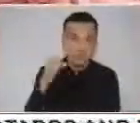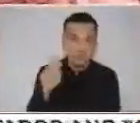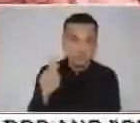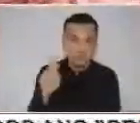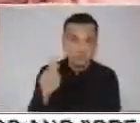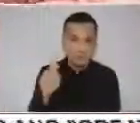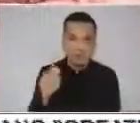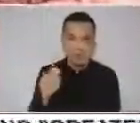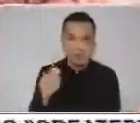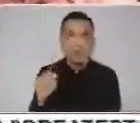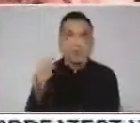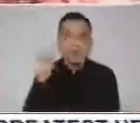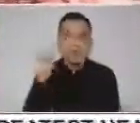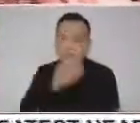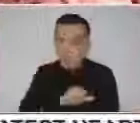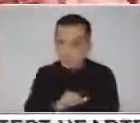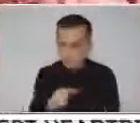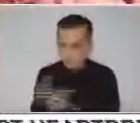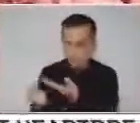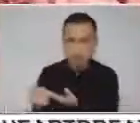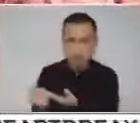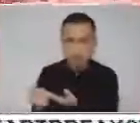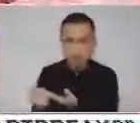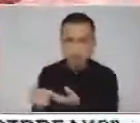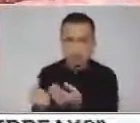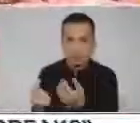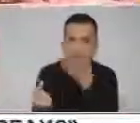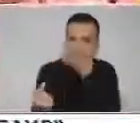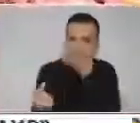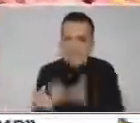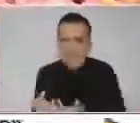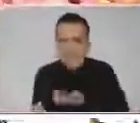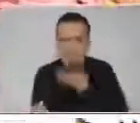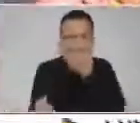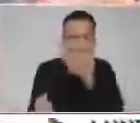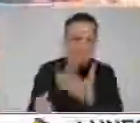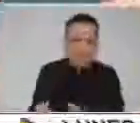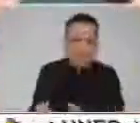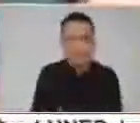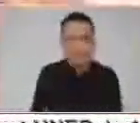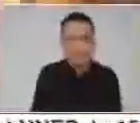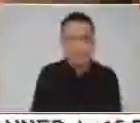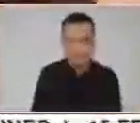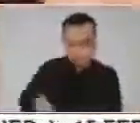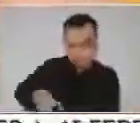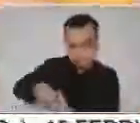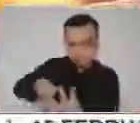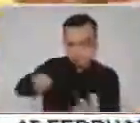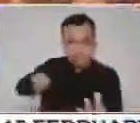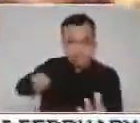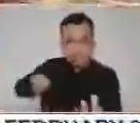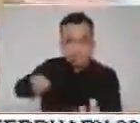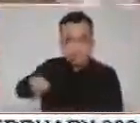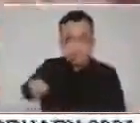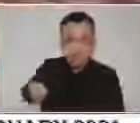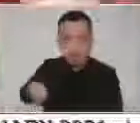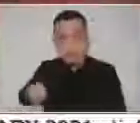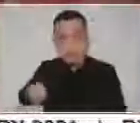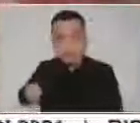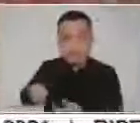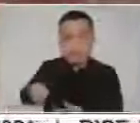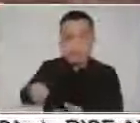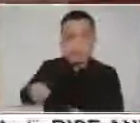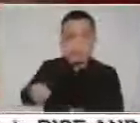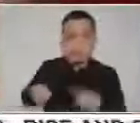mga pamilihan at nakakasunod sa price ceiling. Halimbawa dito, Dayan, sa Litex Market, ang presyo po ng ating